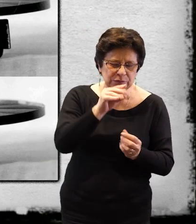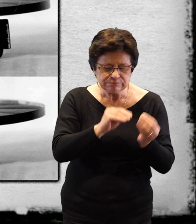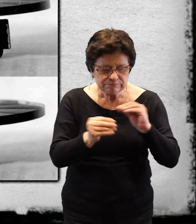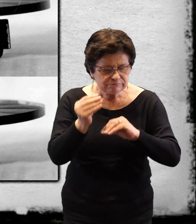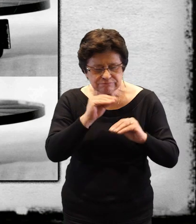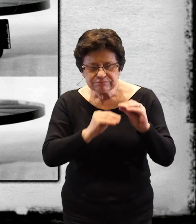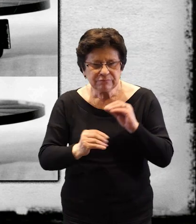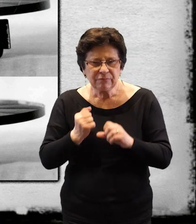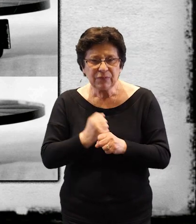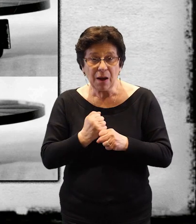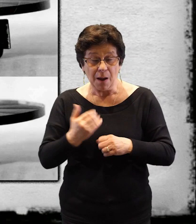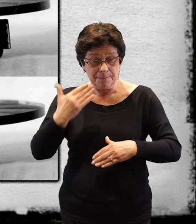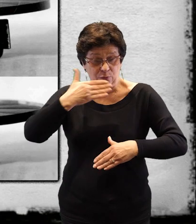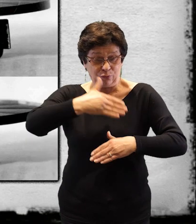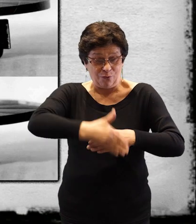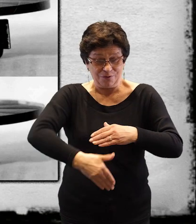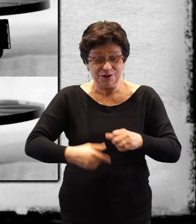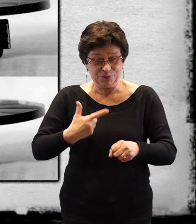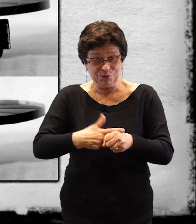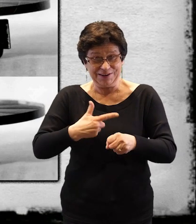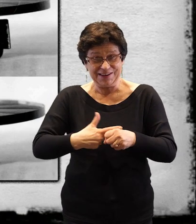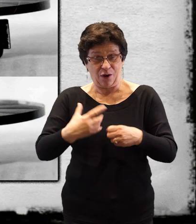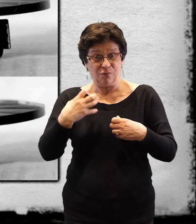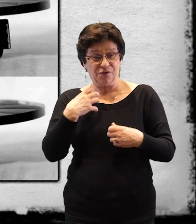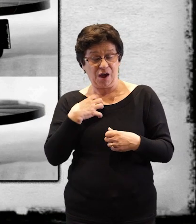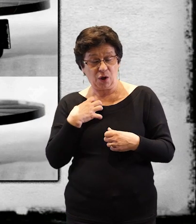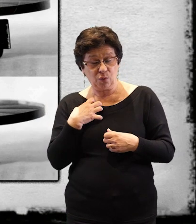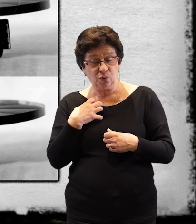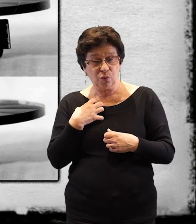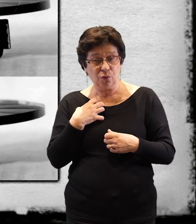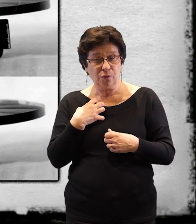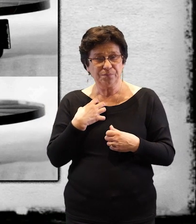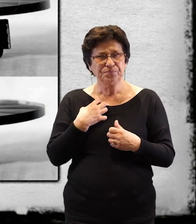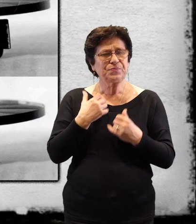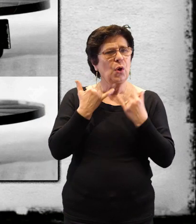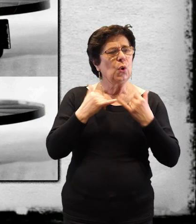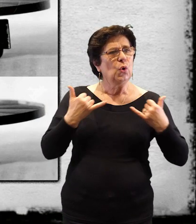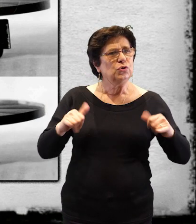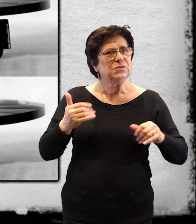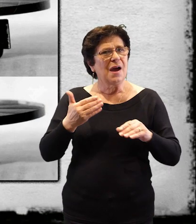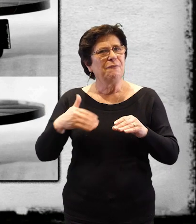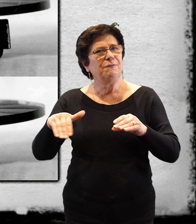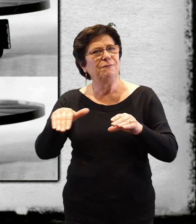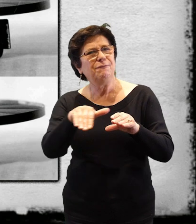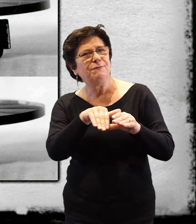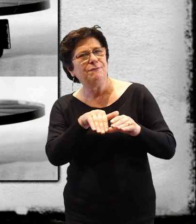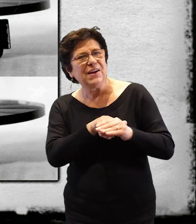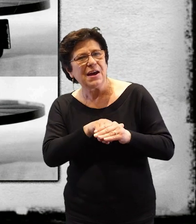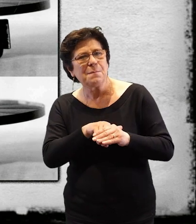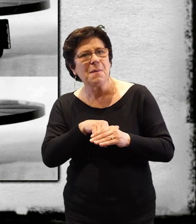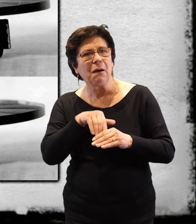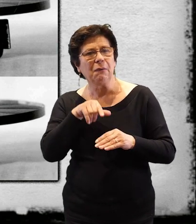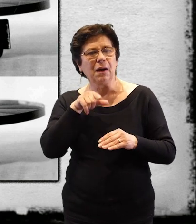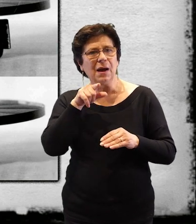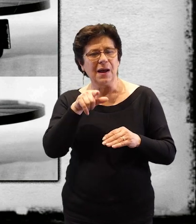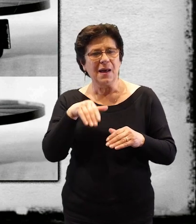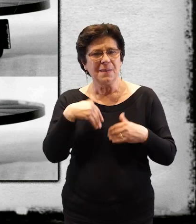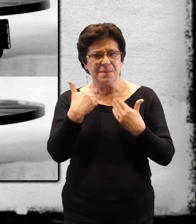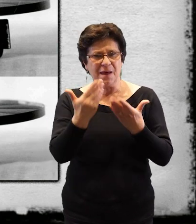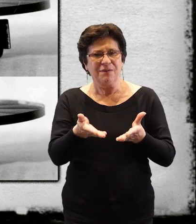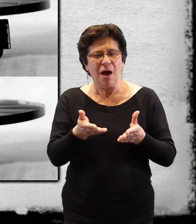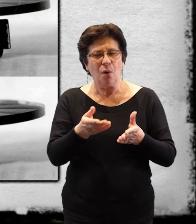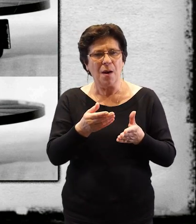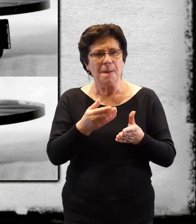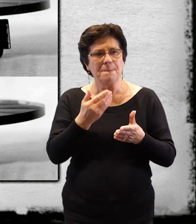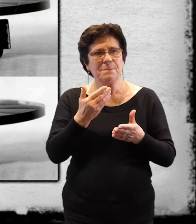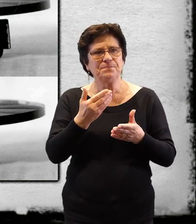pod koniec XX wieku różne firmy, które produkowały modele plastikowe, zaczęły wypuszczać właśnie również